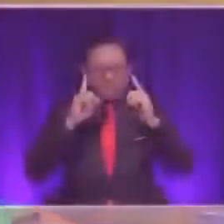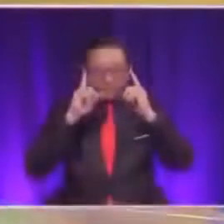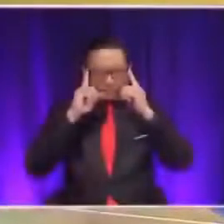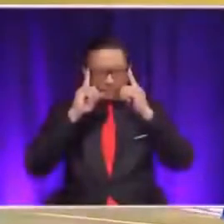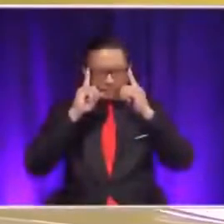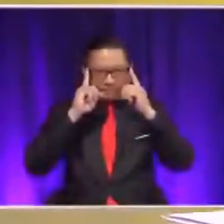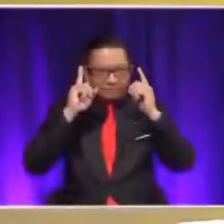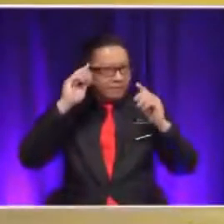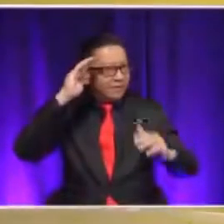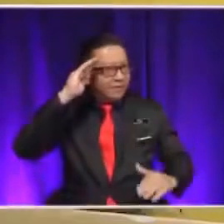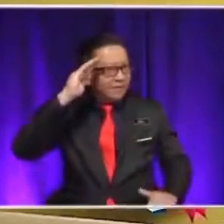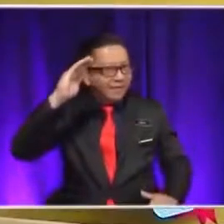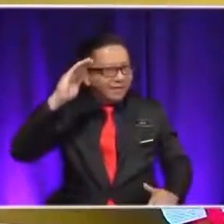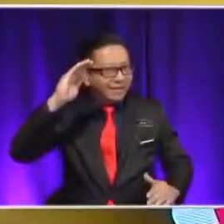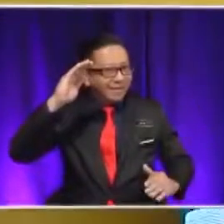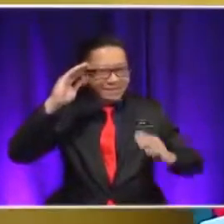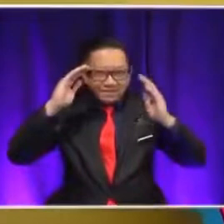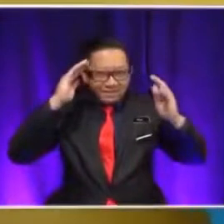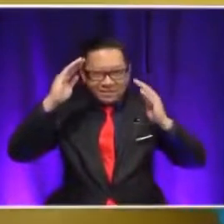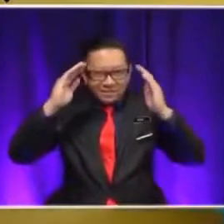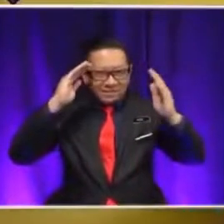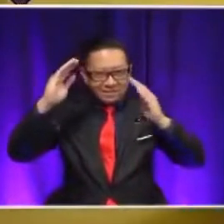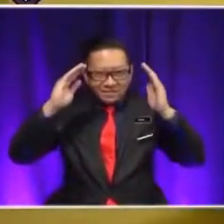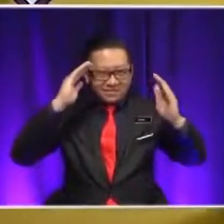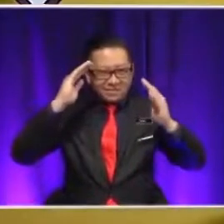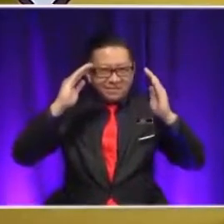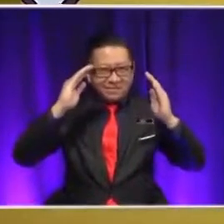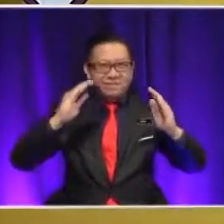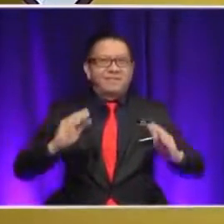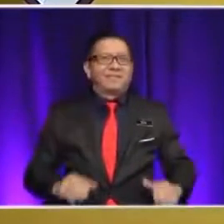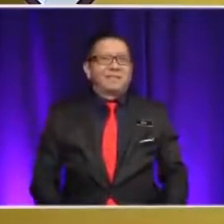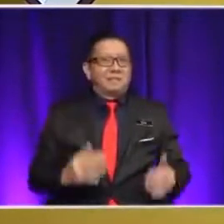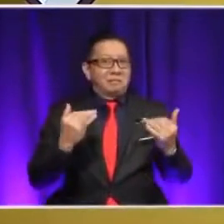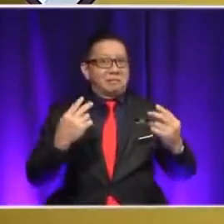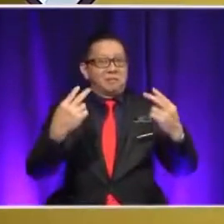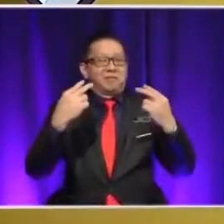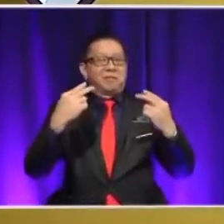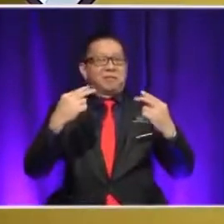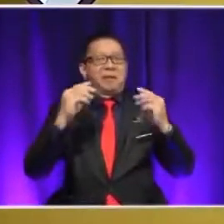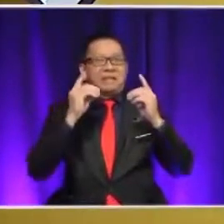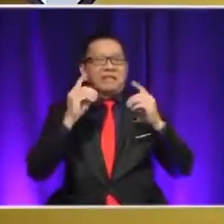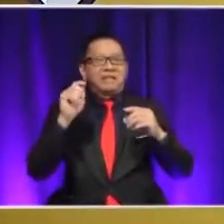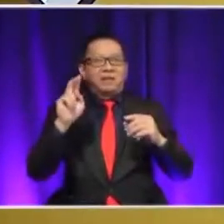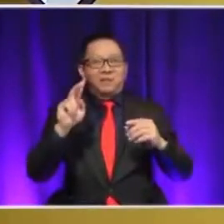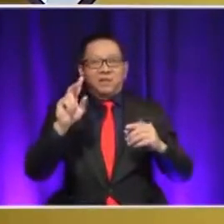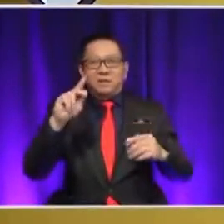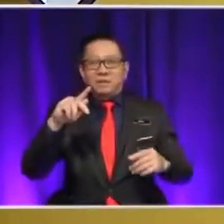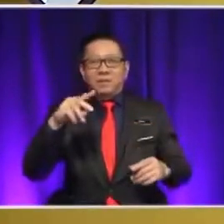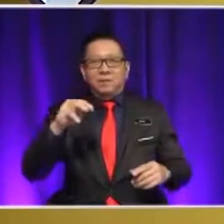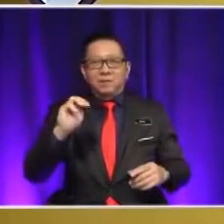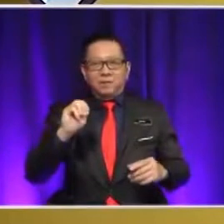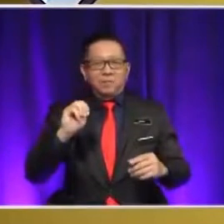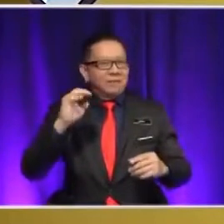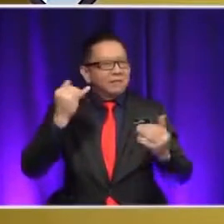Hai Asalamualaikum salam sejahtera buat semua yang sudah menyaksikan didikte bkpm bersama saya pengacara Anda